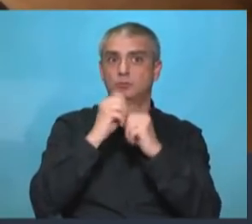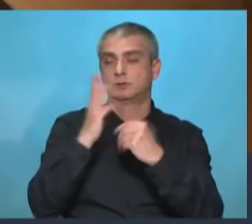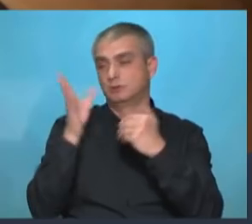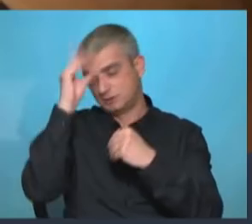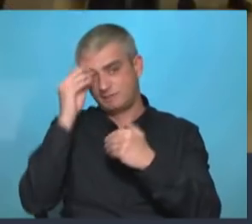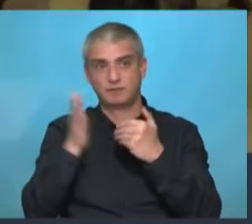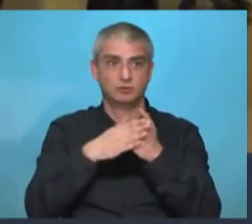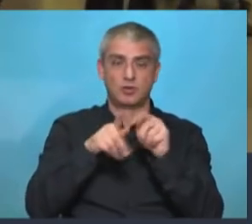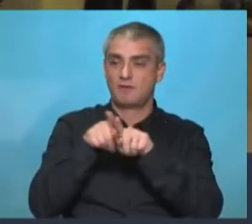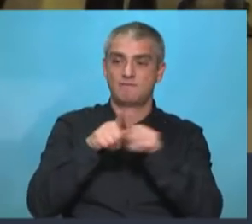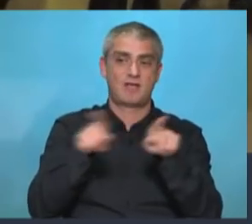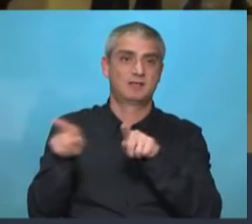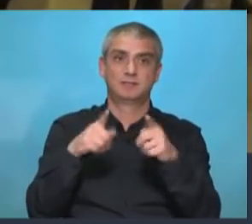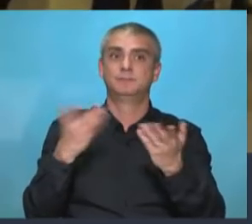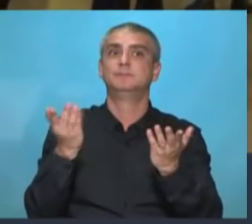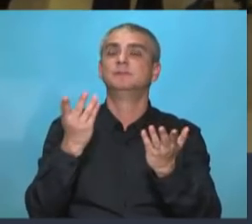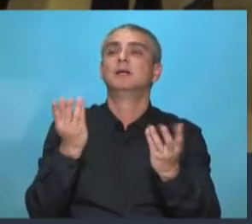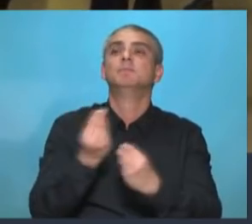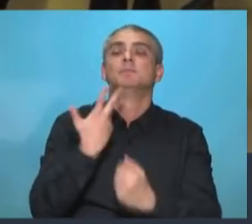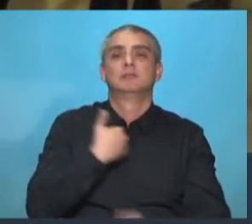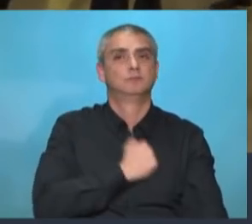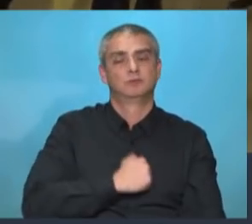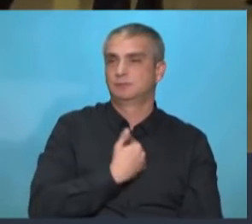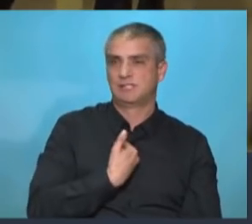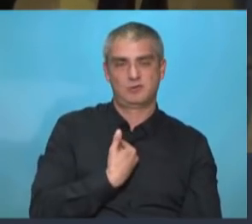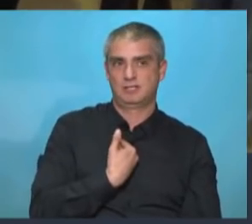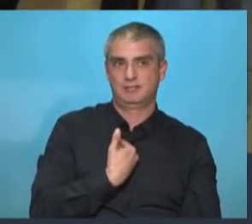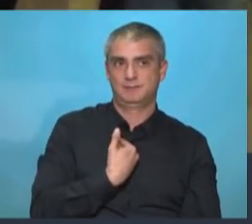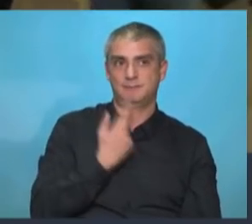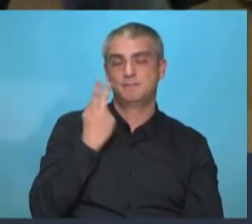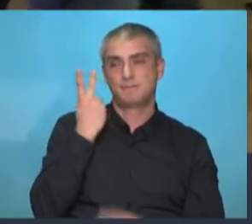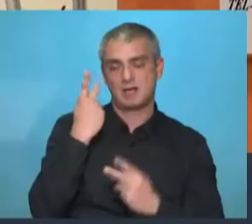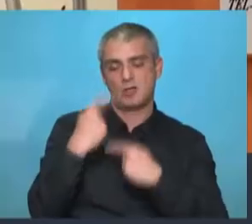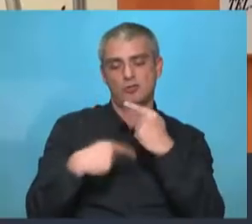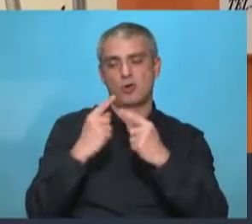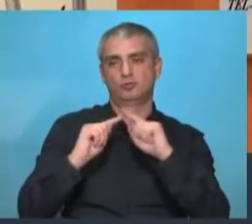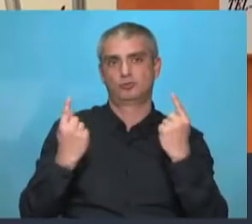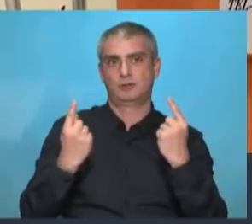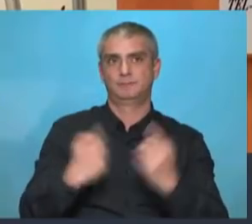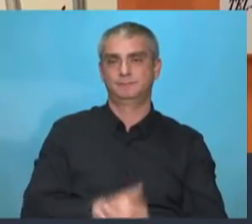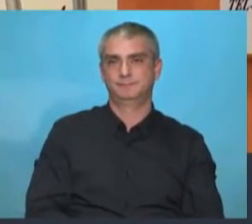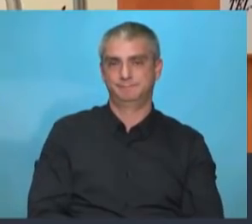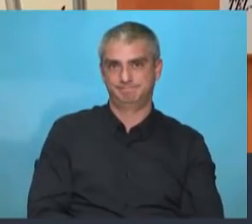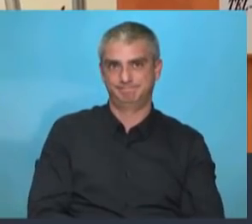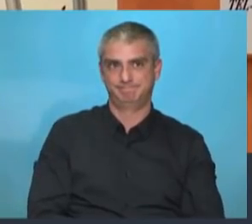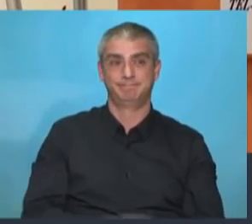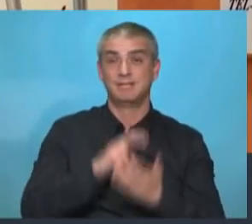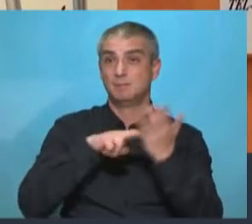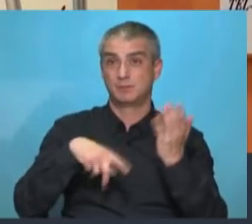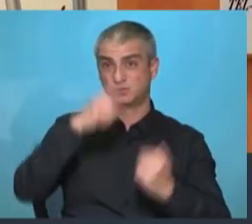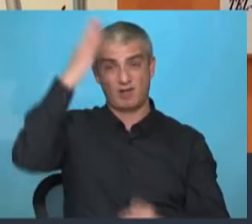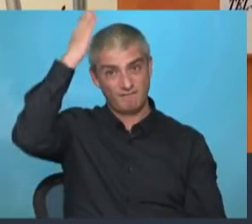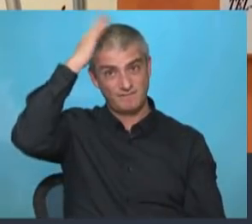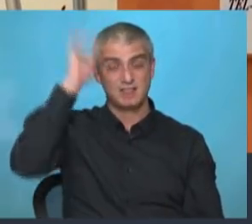בין אח לאחיו, ומה שיותר מצייר אותי בעיקר בין דורות שנים. פרישת בנט ושקד מהבית